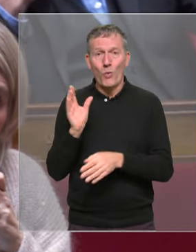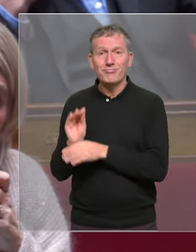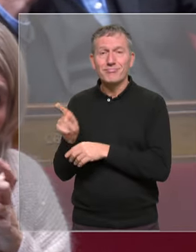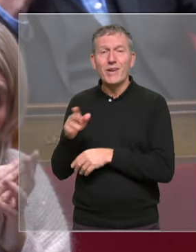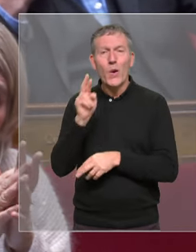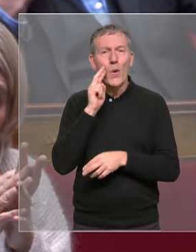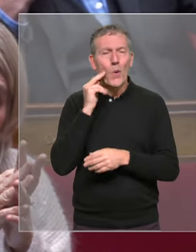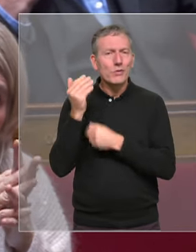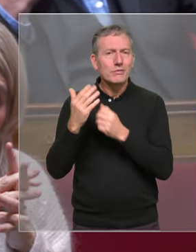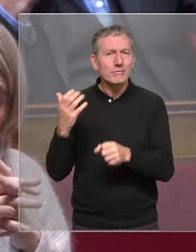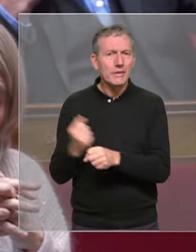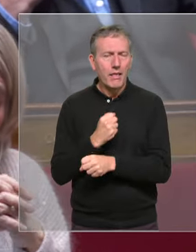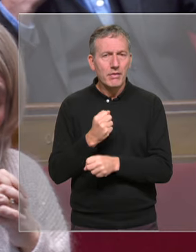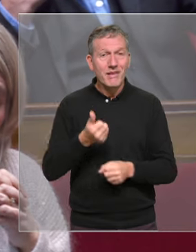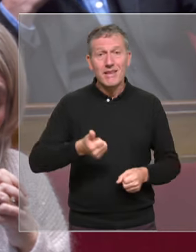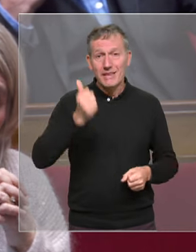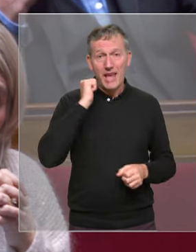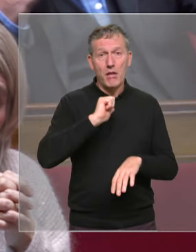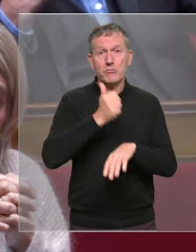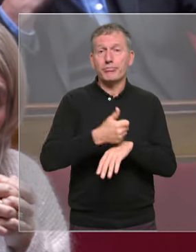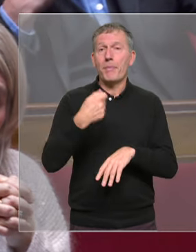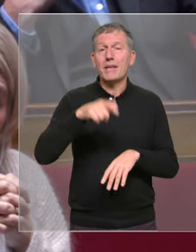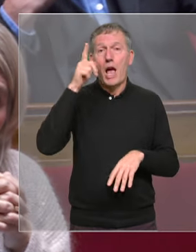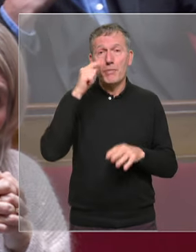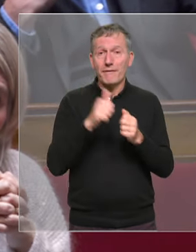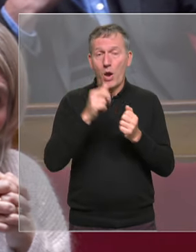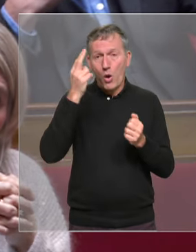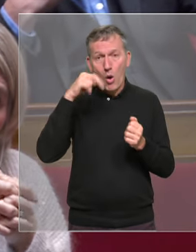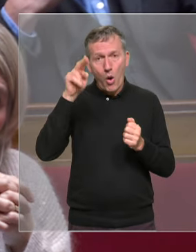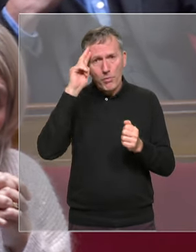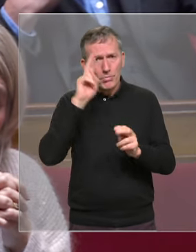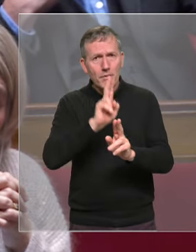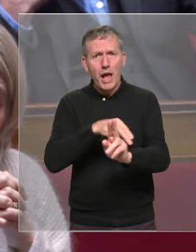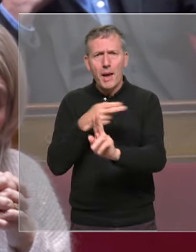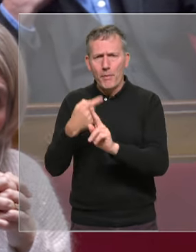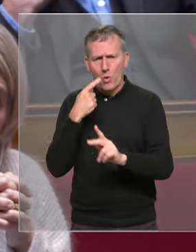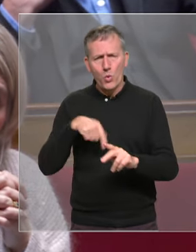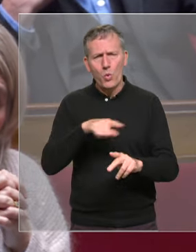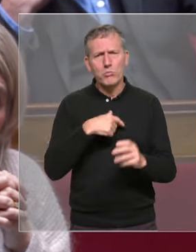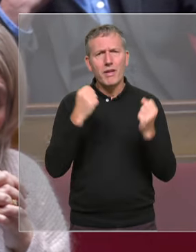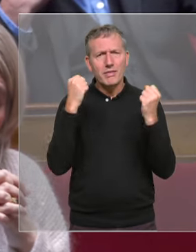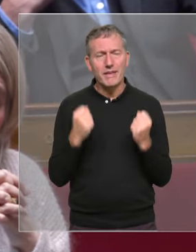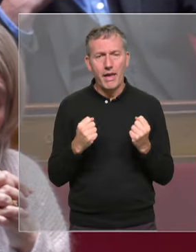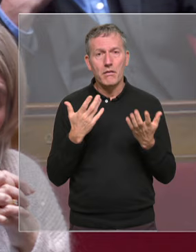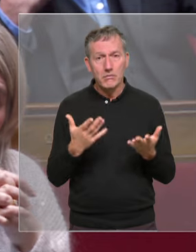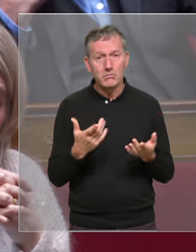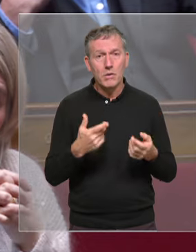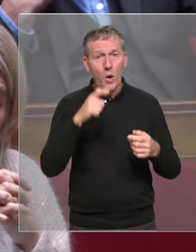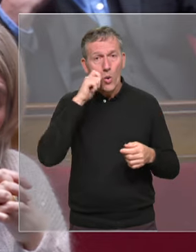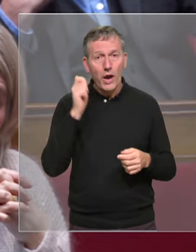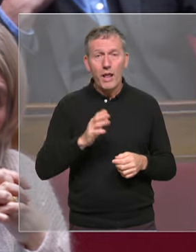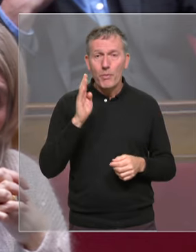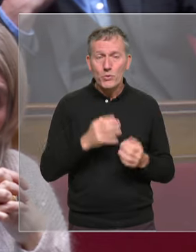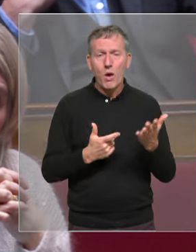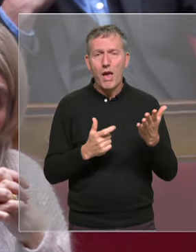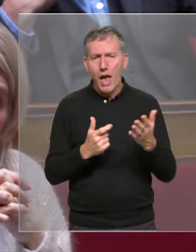Hier, les Européens, sous l'égide du président de la République, ont répondu « Nous tiendrons ». Monsieur le ministre, l'Ukraine a besoin d'armes, de missiles de